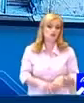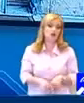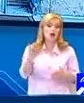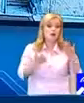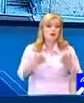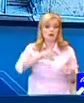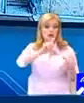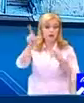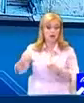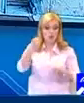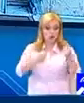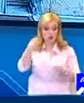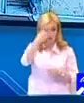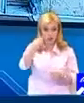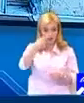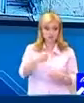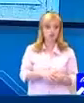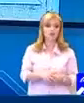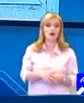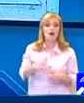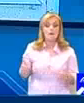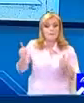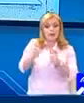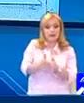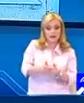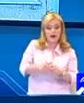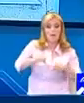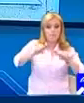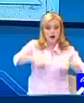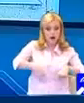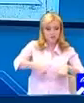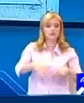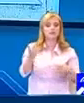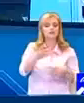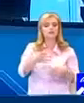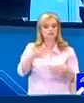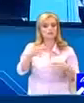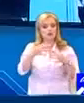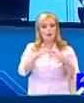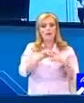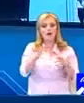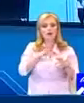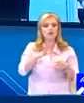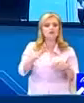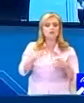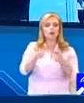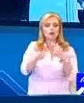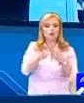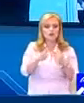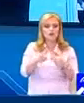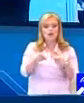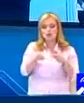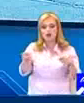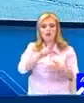mașina personală, atunci conducătorul auto, pe lângă actele de călătorie, trebuie să dețină permisul de conducere perfectat pe numele său și